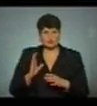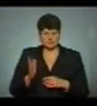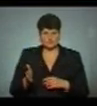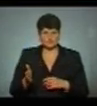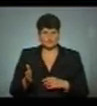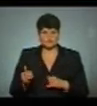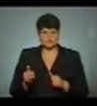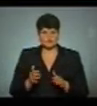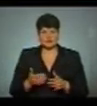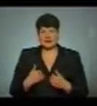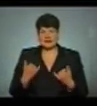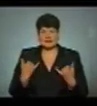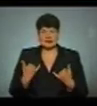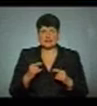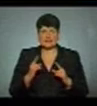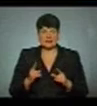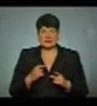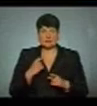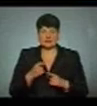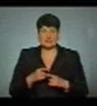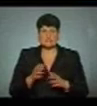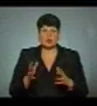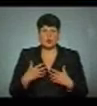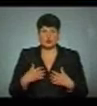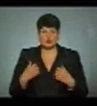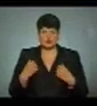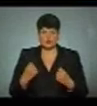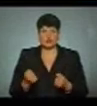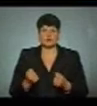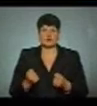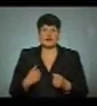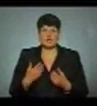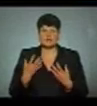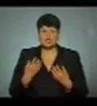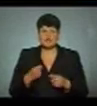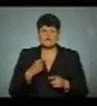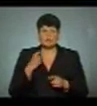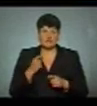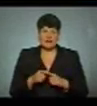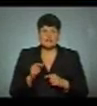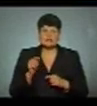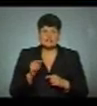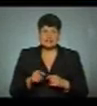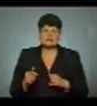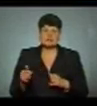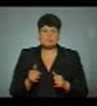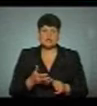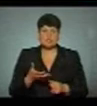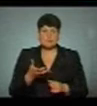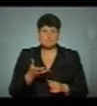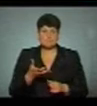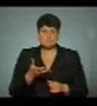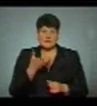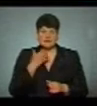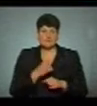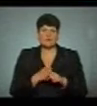я зараз не тільки відповідаю за охорону здоров'я, якщо ви замічаєте, я ще й відповідаю за те, забезпеченість масками